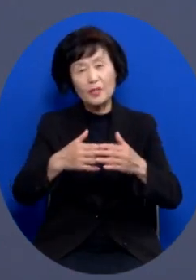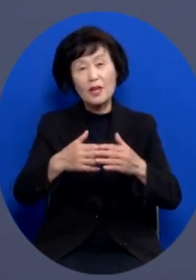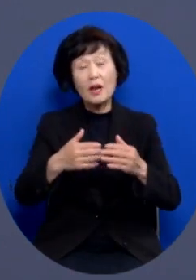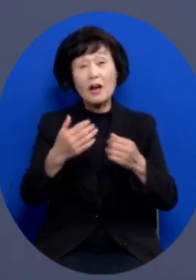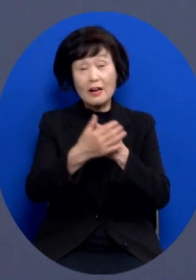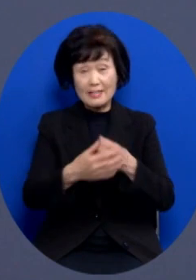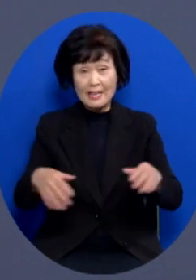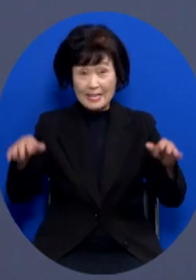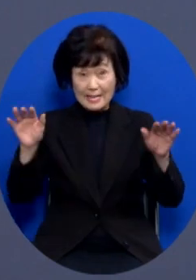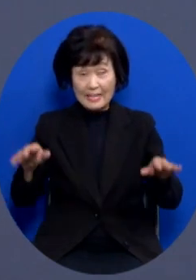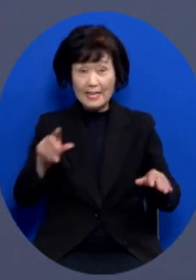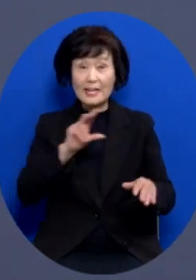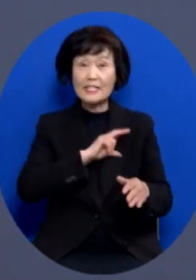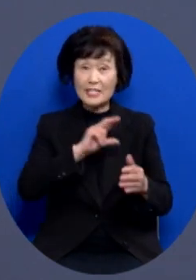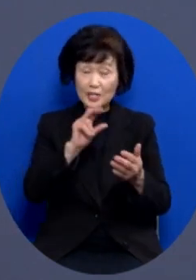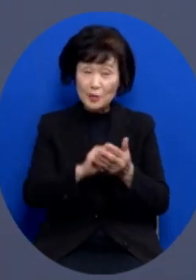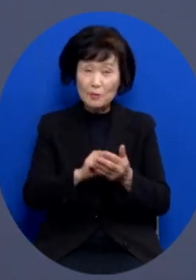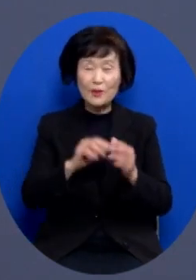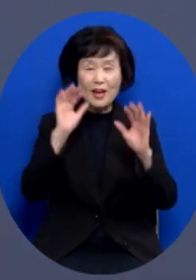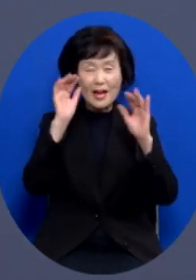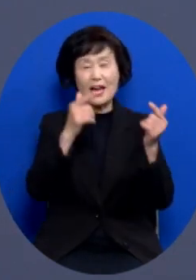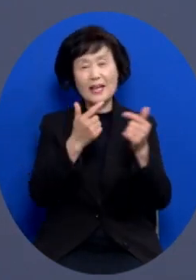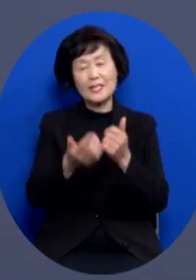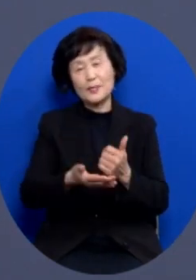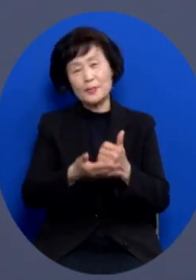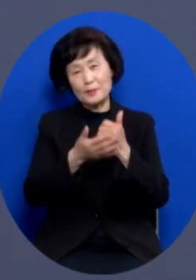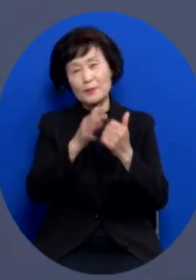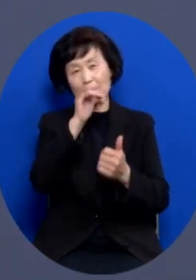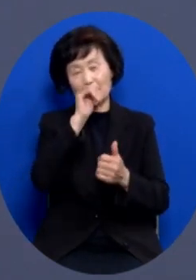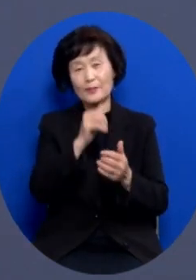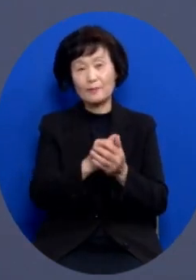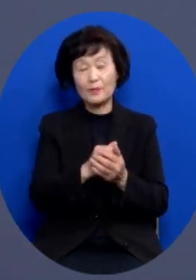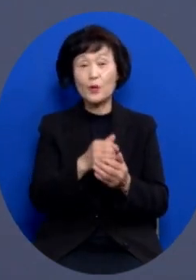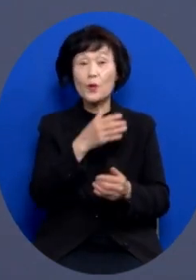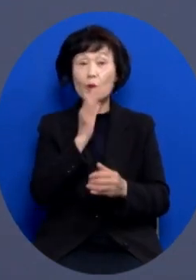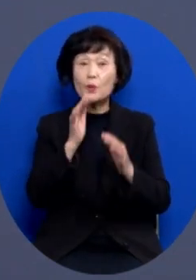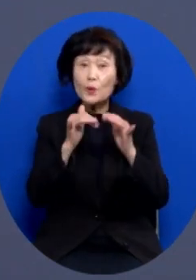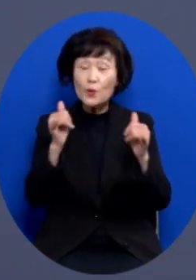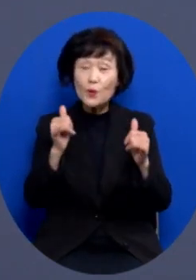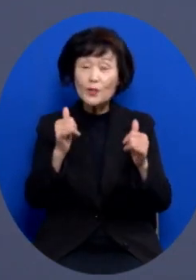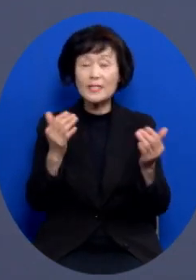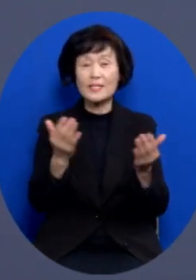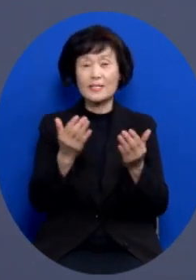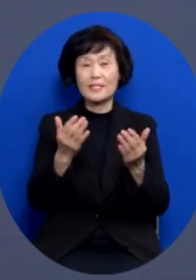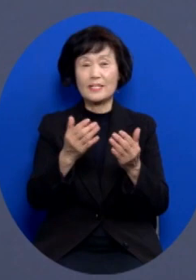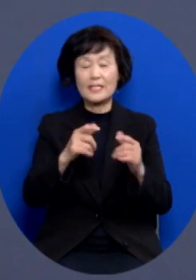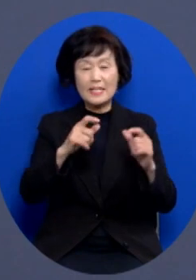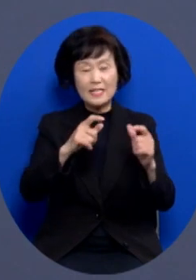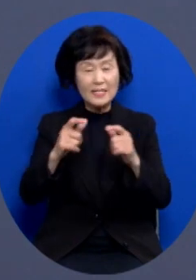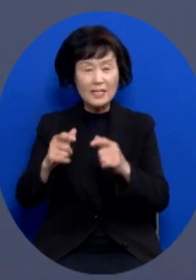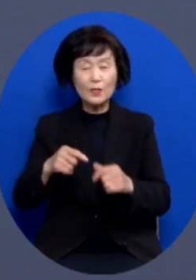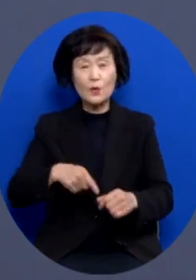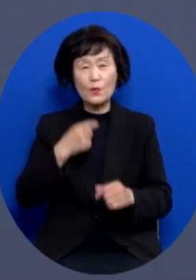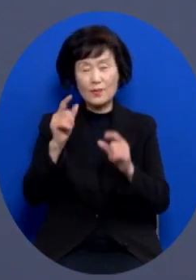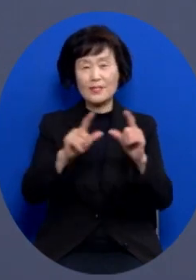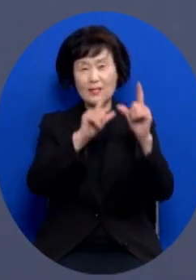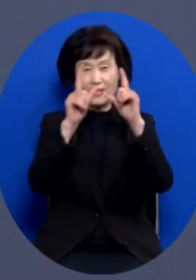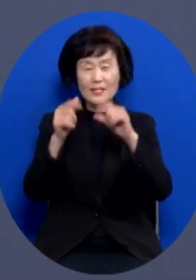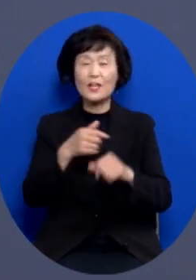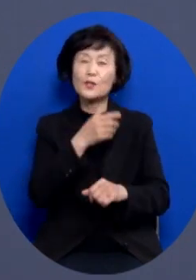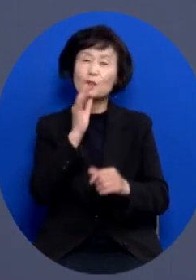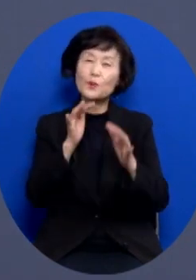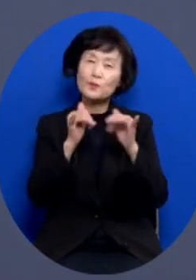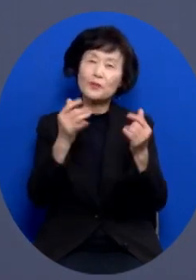날개라는 사역을 이름으로 그 아이들을 섬기는 사역을 좀 하고 있고요 노인 사역으로는 지역에도 독거노인들이 좀 많이 계십니다 그래서